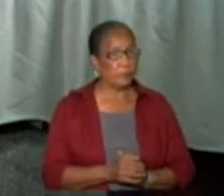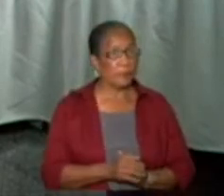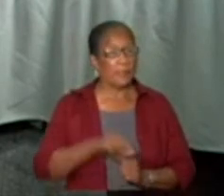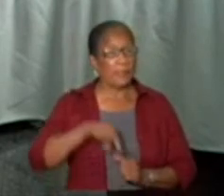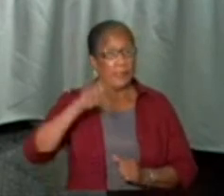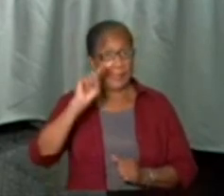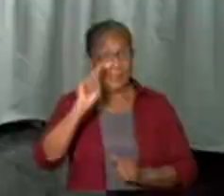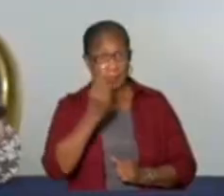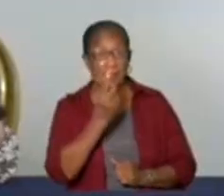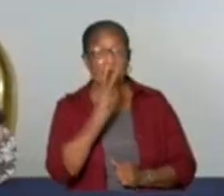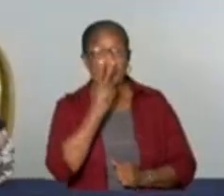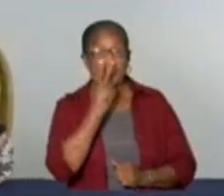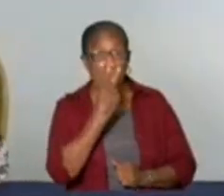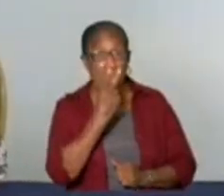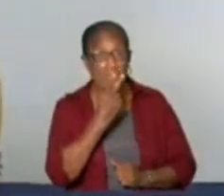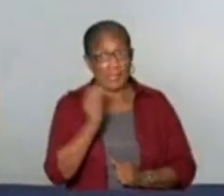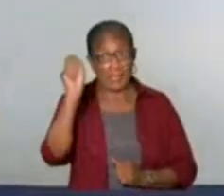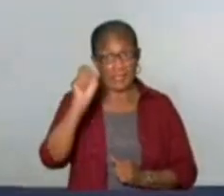kijken naar wat cijfers.